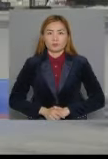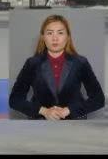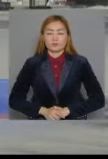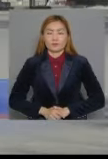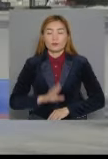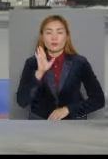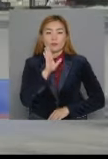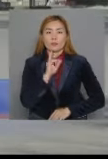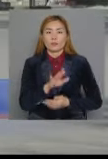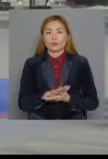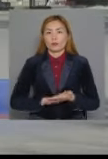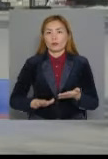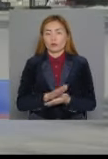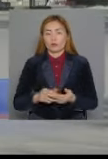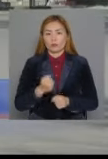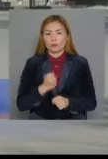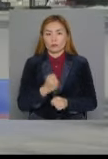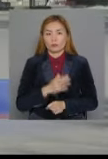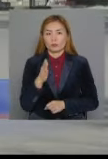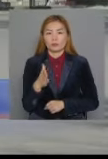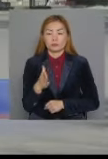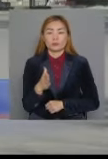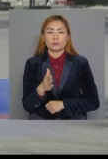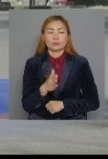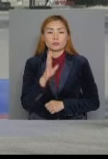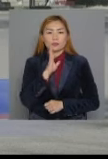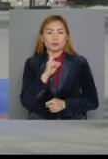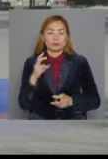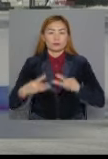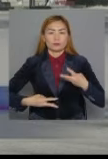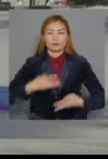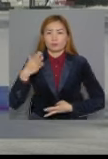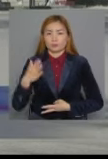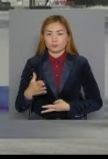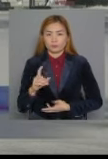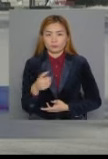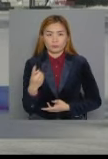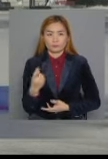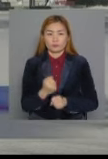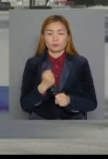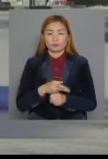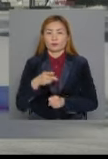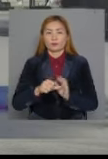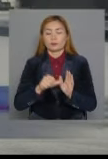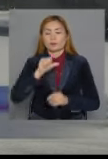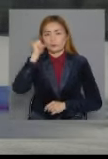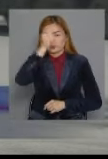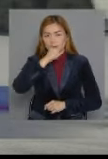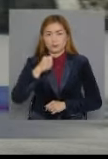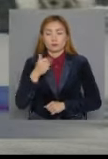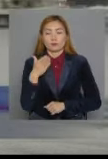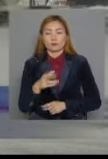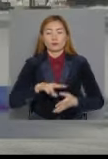Далее вода после механических очистных сооружений поступает на биологические очистные сооружения. Биологические очистные сооружения у нас запущены в 2006 году. Они